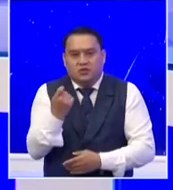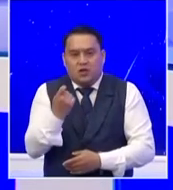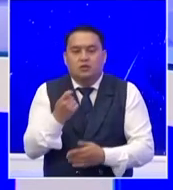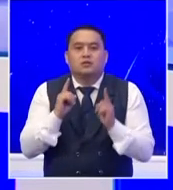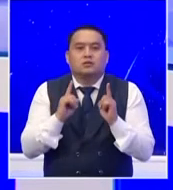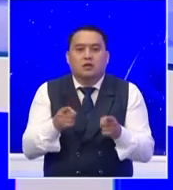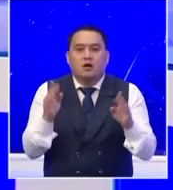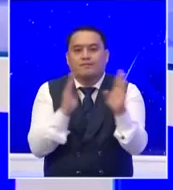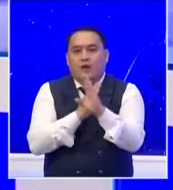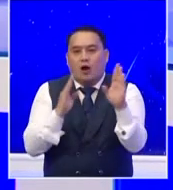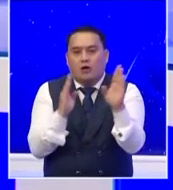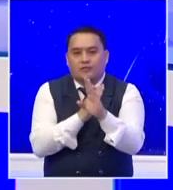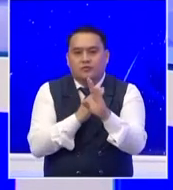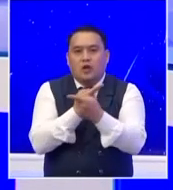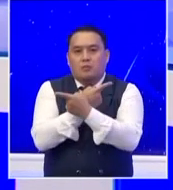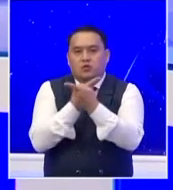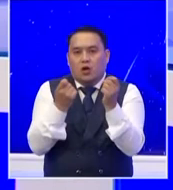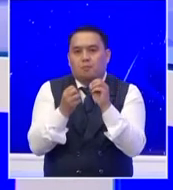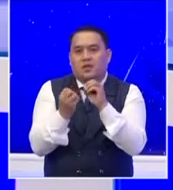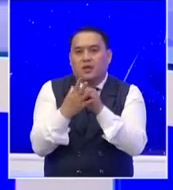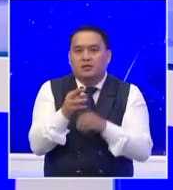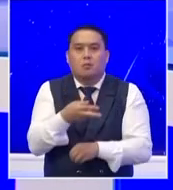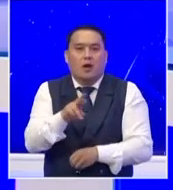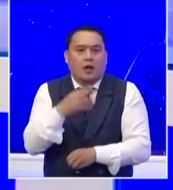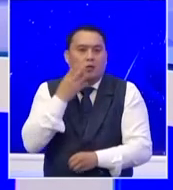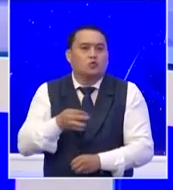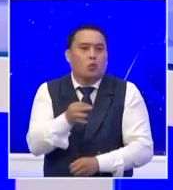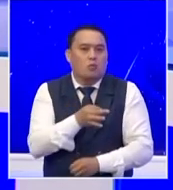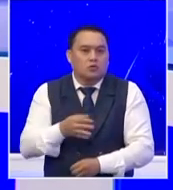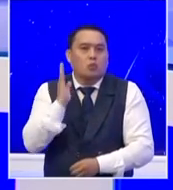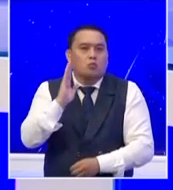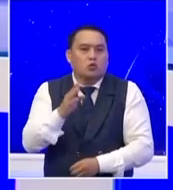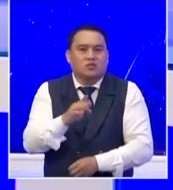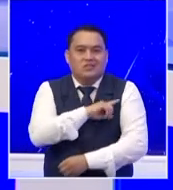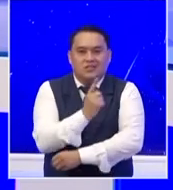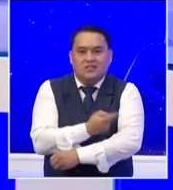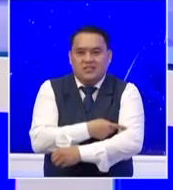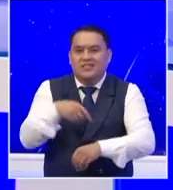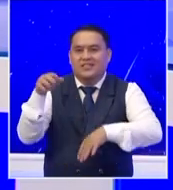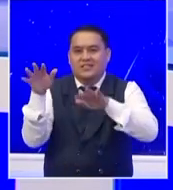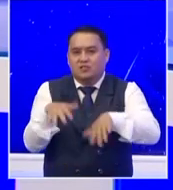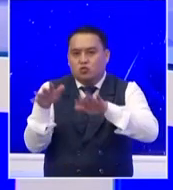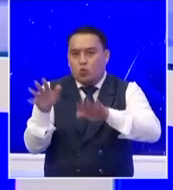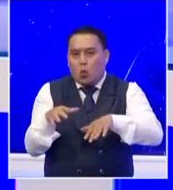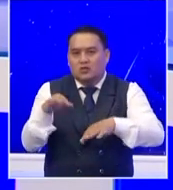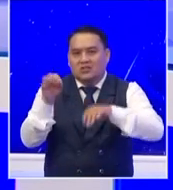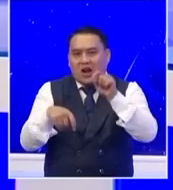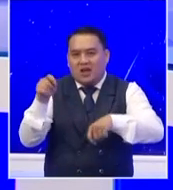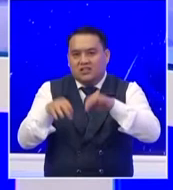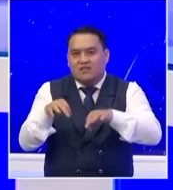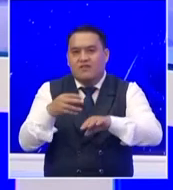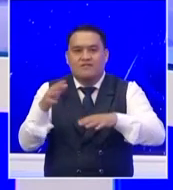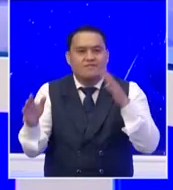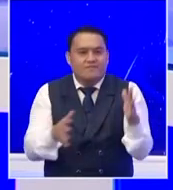предупреждение. Согласно информации РГП «Казгидромет», 15 мая в Алматинской области ожидается местами сильный дождь, гроза, шквал и град.